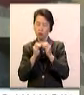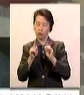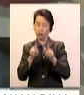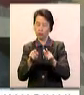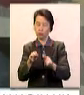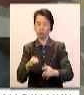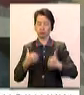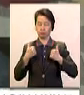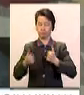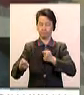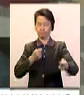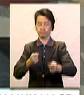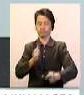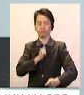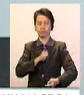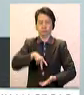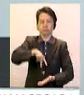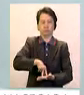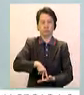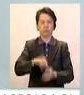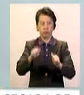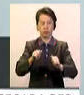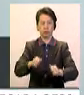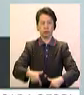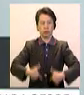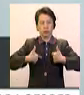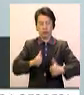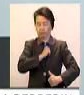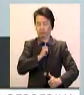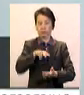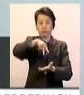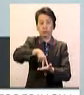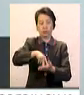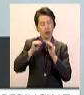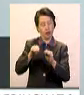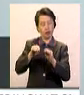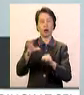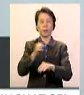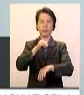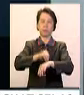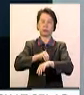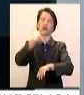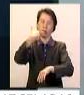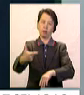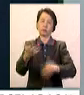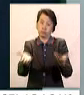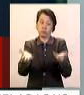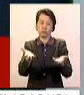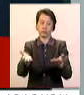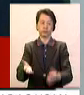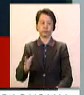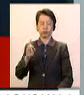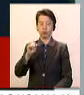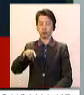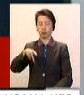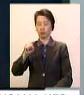punya self management, self care. Okay, mereka punya surviving skill. Okay, jadi dia mungkin akan ambil masa agak lama sedikit. Di